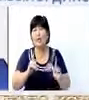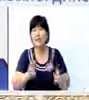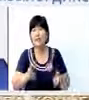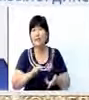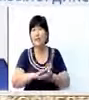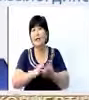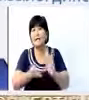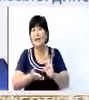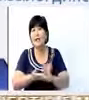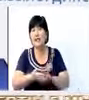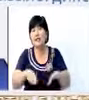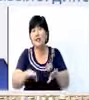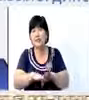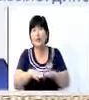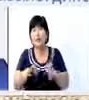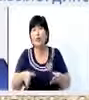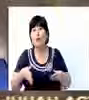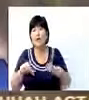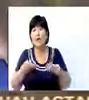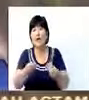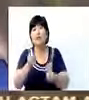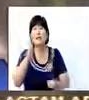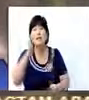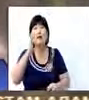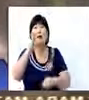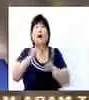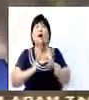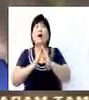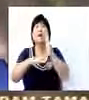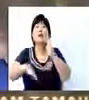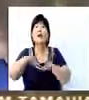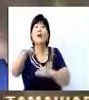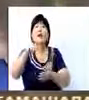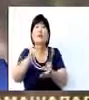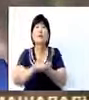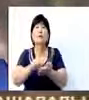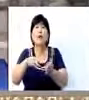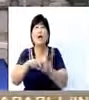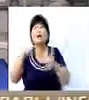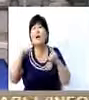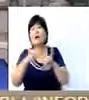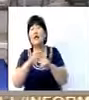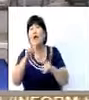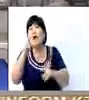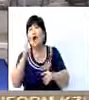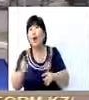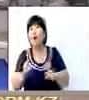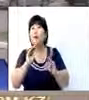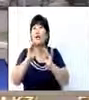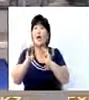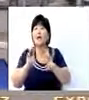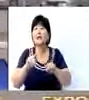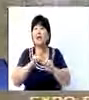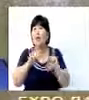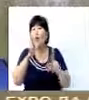сәйкес оны қаржыландырады. Ғарыш айлағымен бірге жалға берілген қаланың инженерлік және әлеуметтік инфрақұрылым